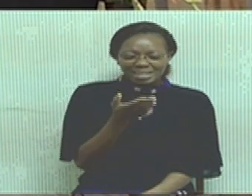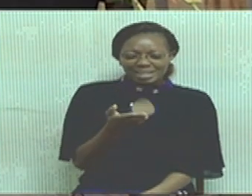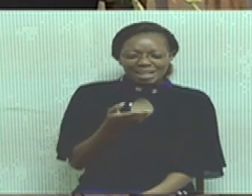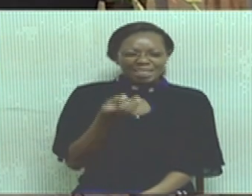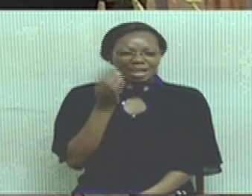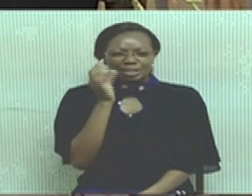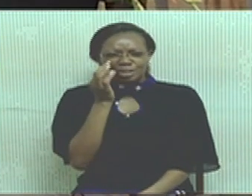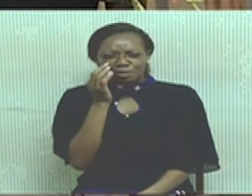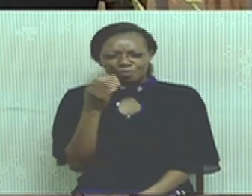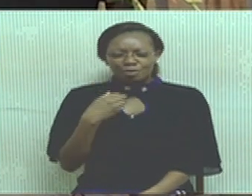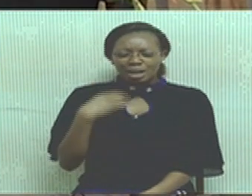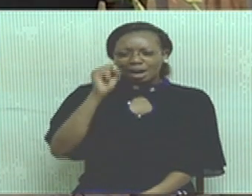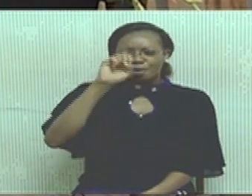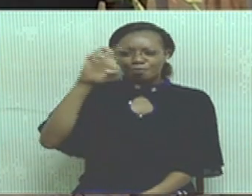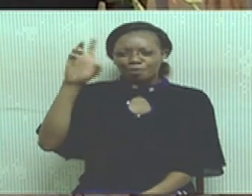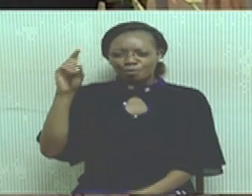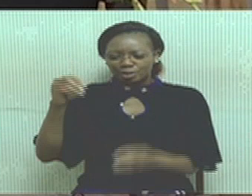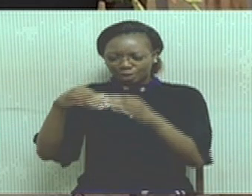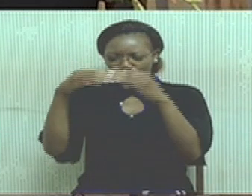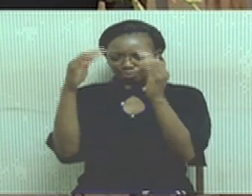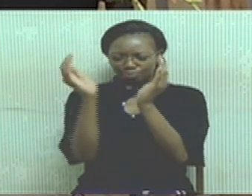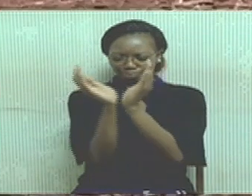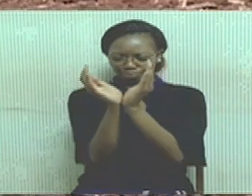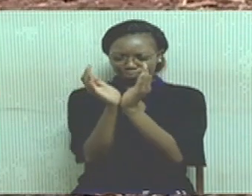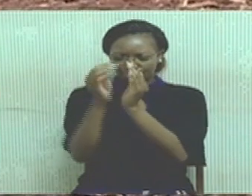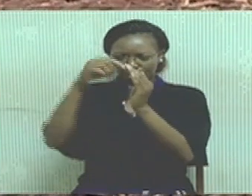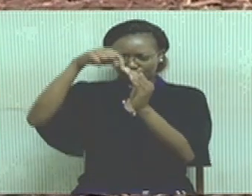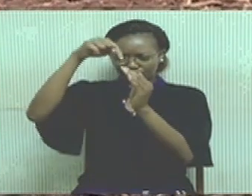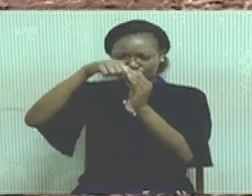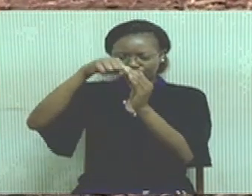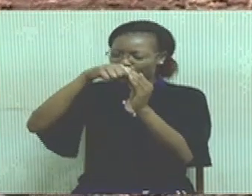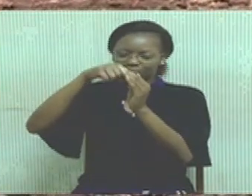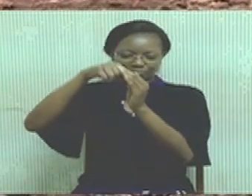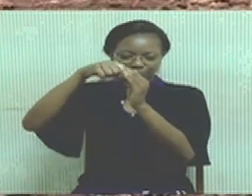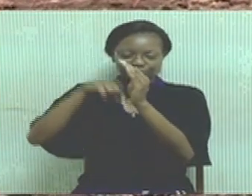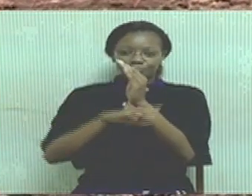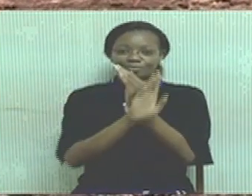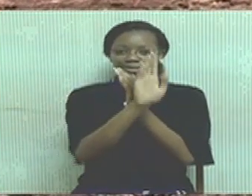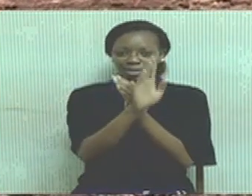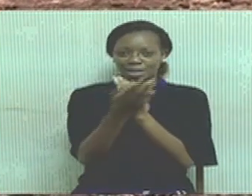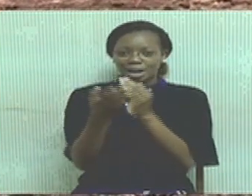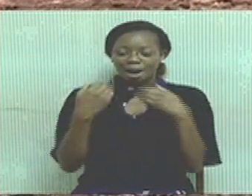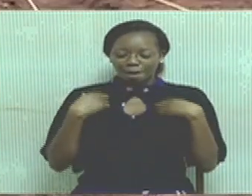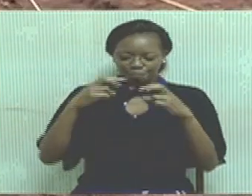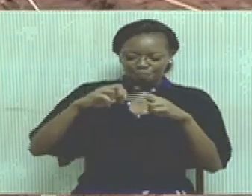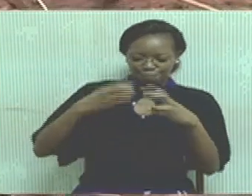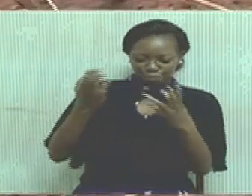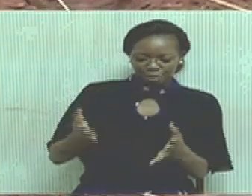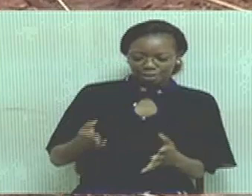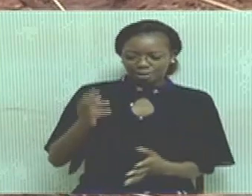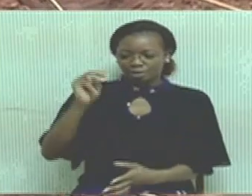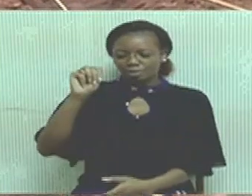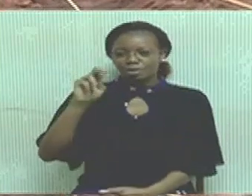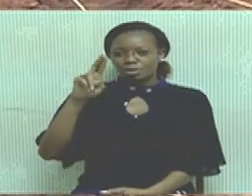Strawberries ndio tunda pekee lenye mbegu nje badala ya ndani. Katika kitengo cha utafiti cha Karl Muguga, wao